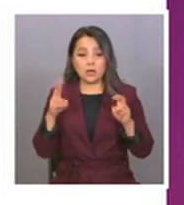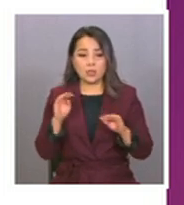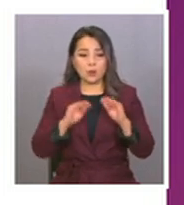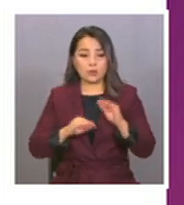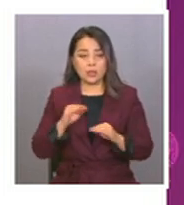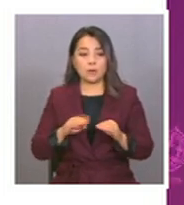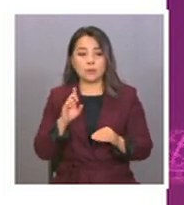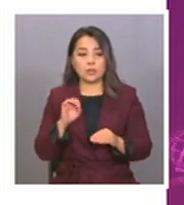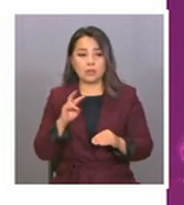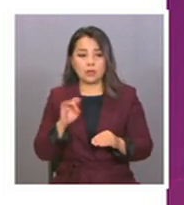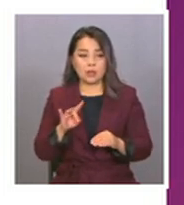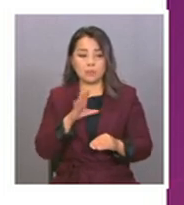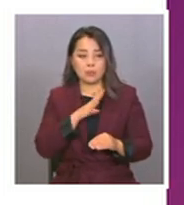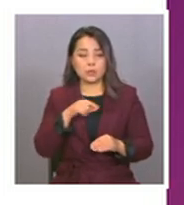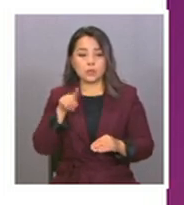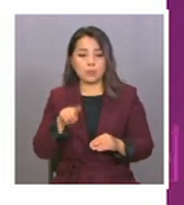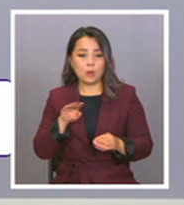бинарлы номенклатураны ұсынды.